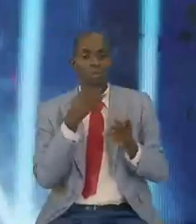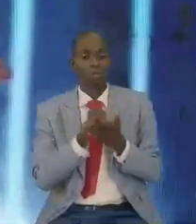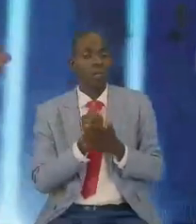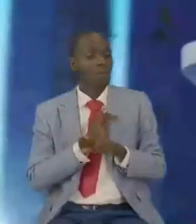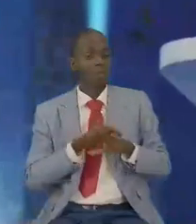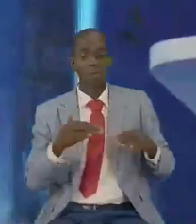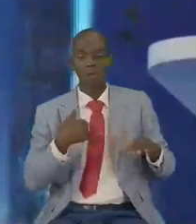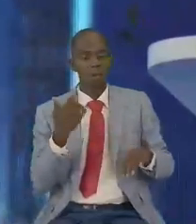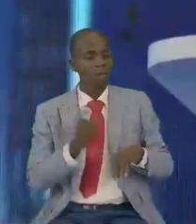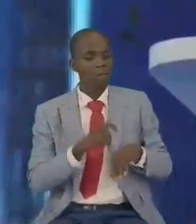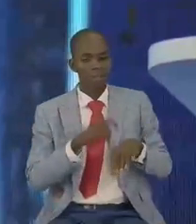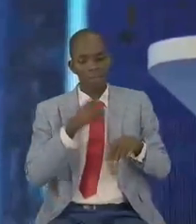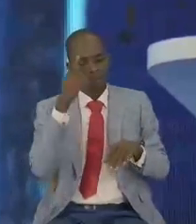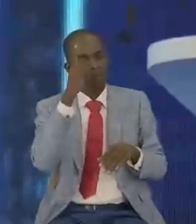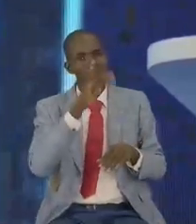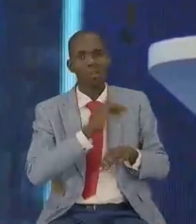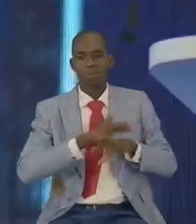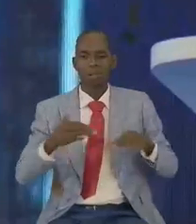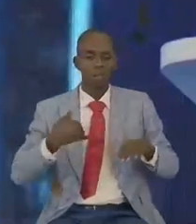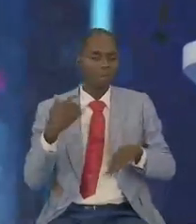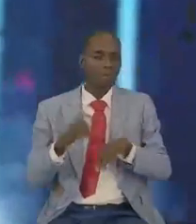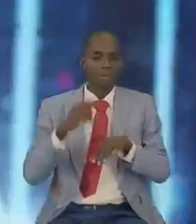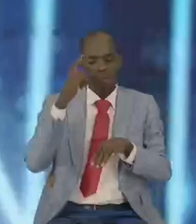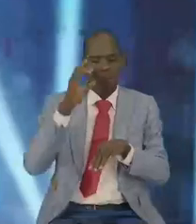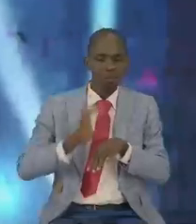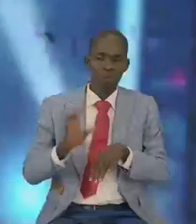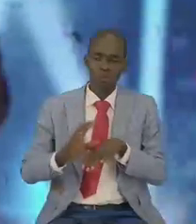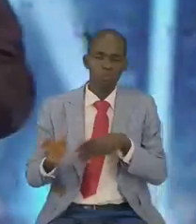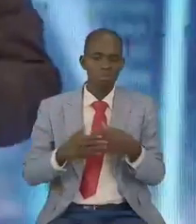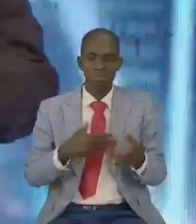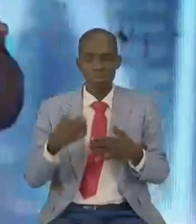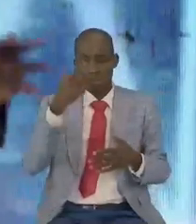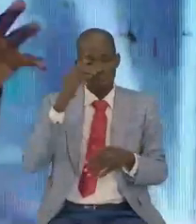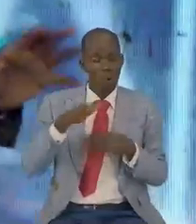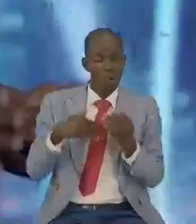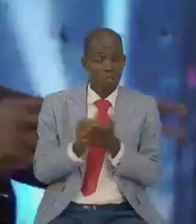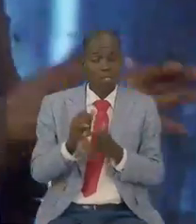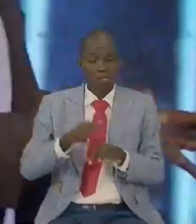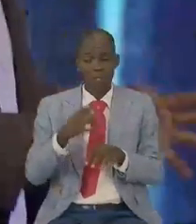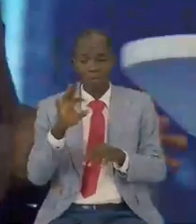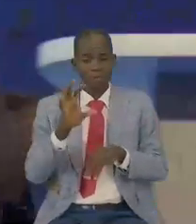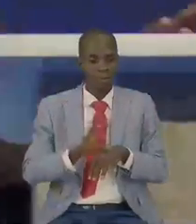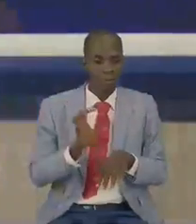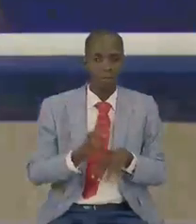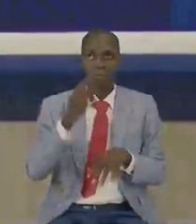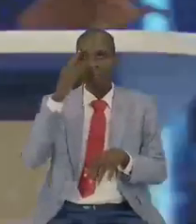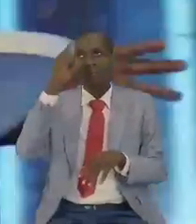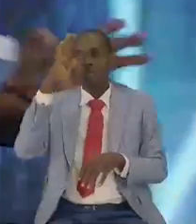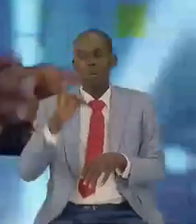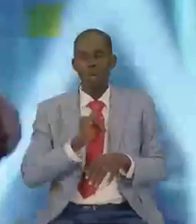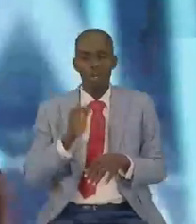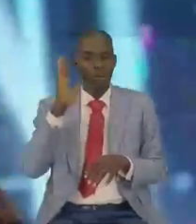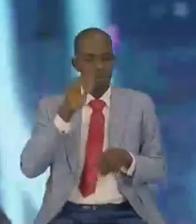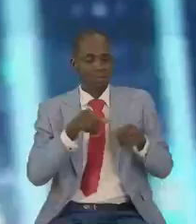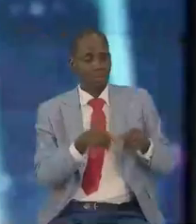pour Dieu, je n'ai pas de temps pour l'Église. Parce que ce temps-là, je vais passer ce temps-là, quand je vais passer à l'Église, je